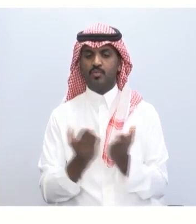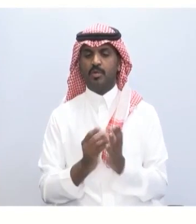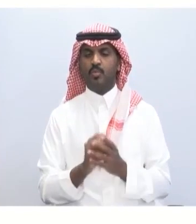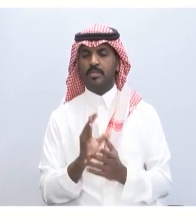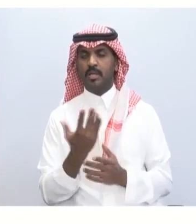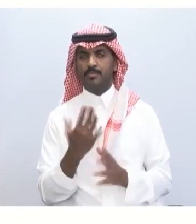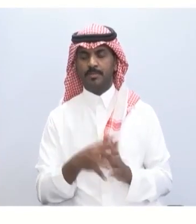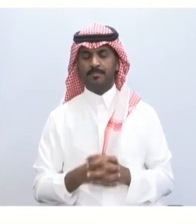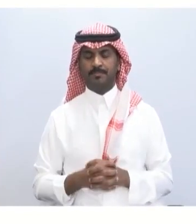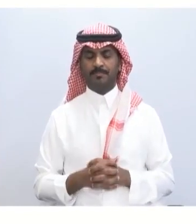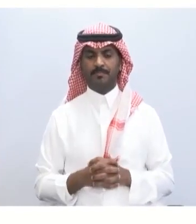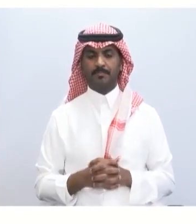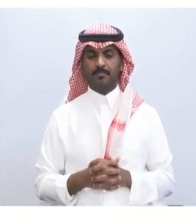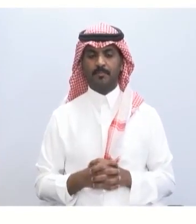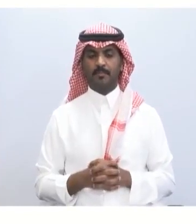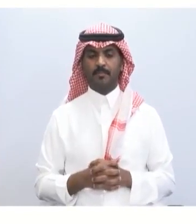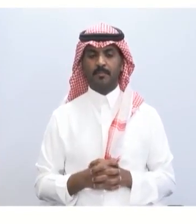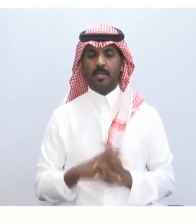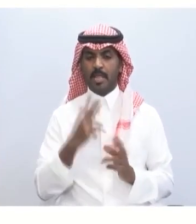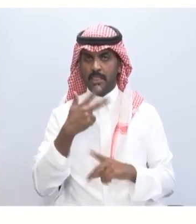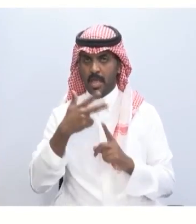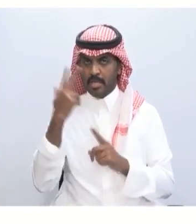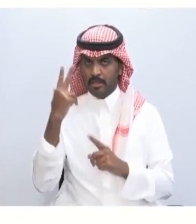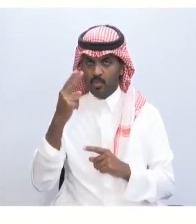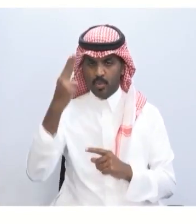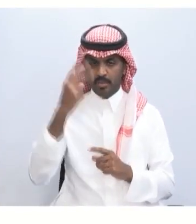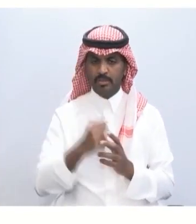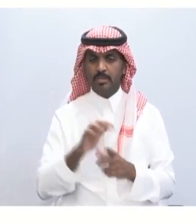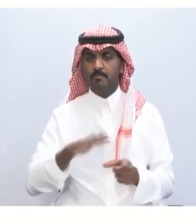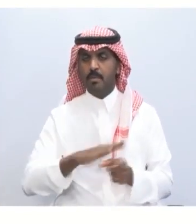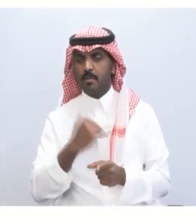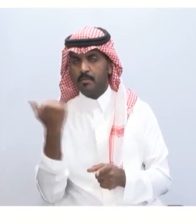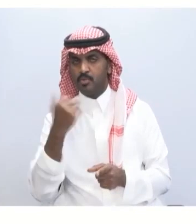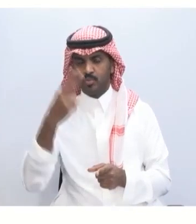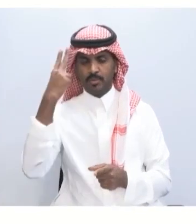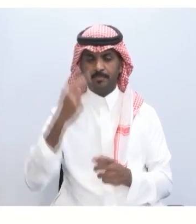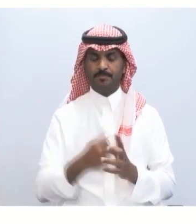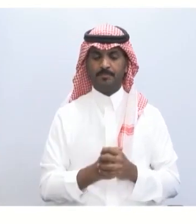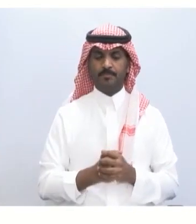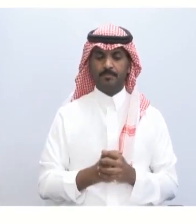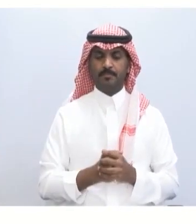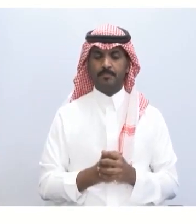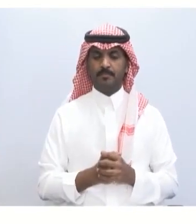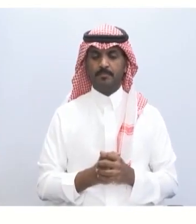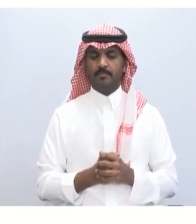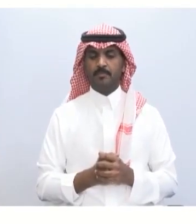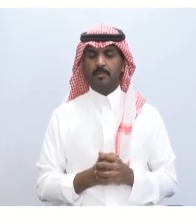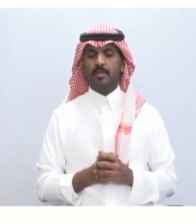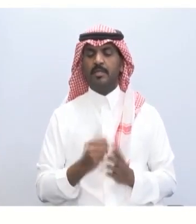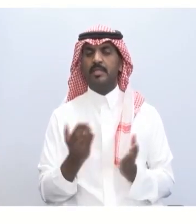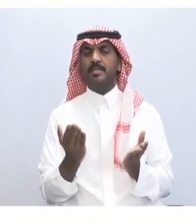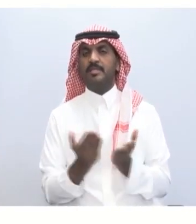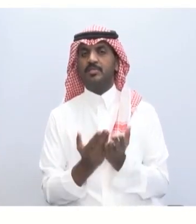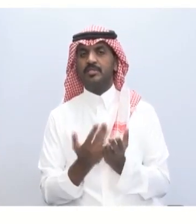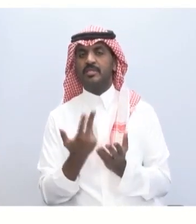الوحده الخامسه التاريخ الوطني المملكه العربيه السعوديه الدرس التاسع